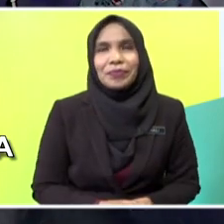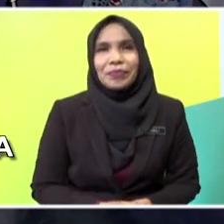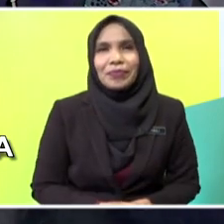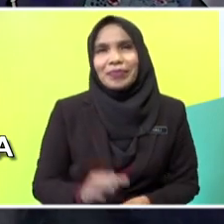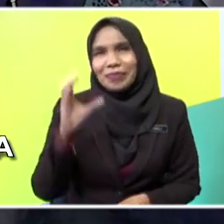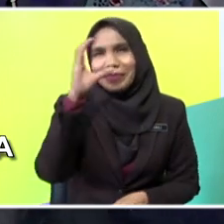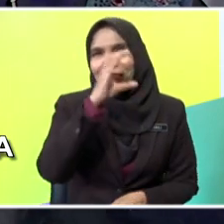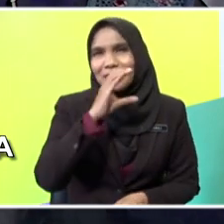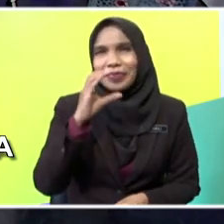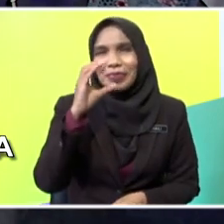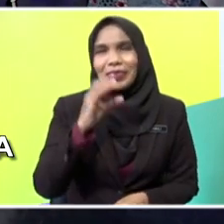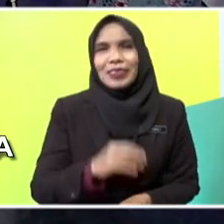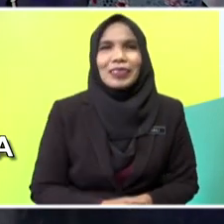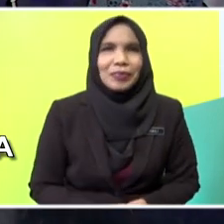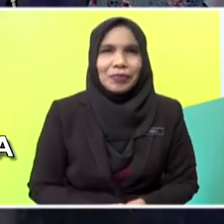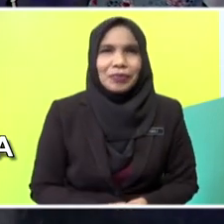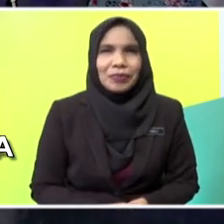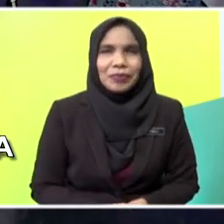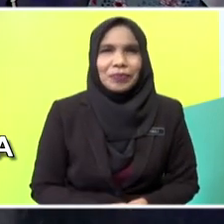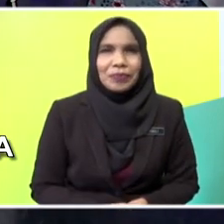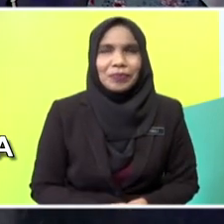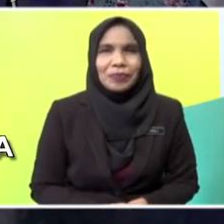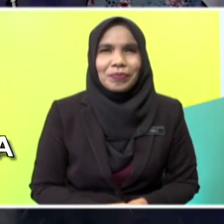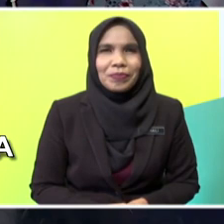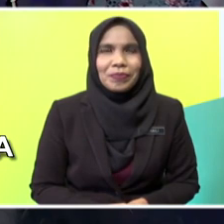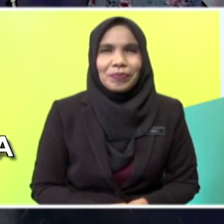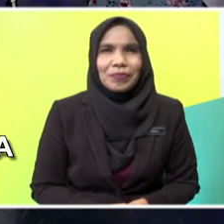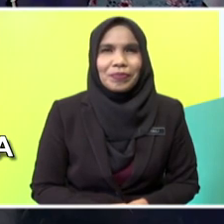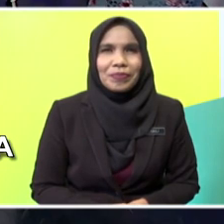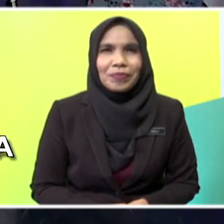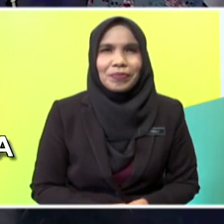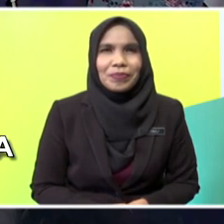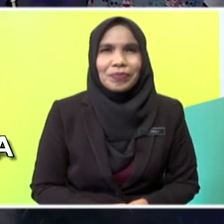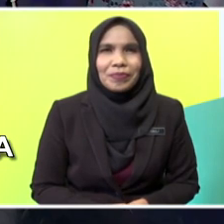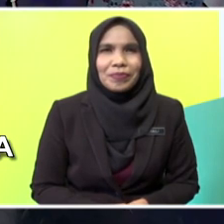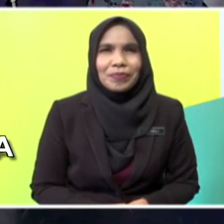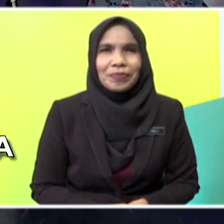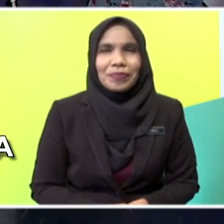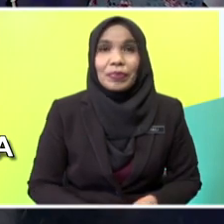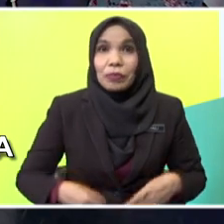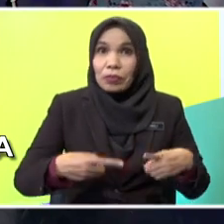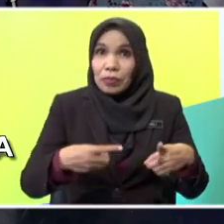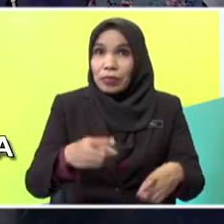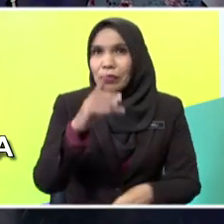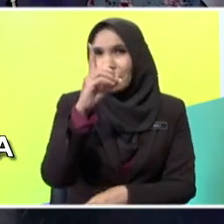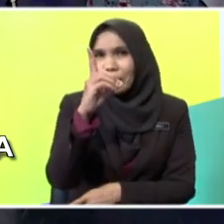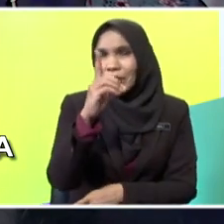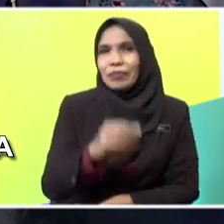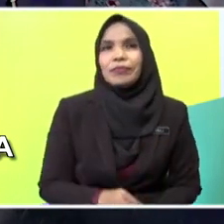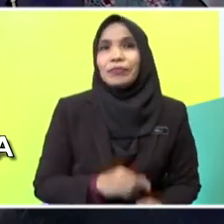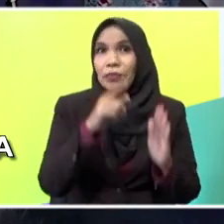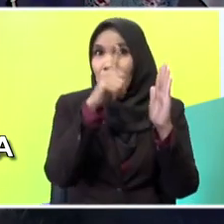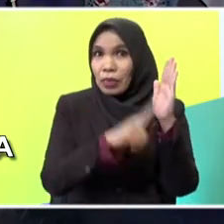Terima kasih, cikgu. Bantu cikgu Jamaliah juga. Okey, kita pergi kepada D. D untuk labuh